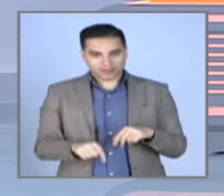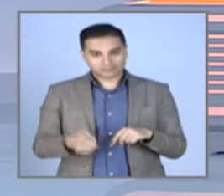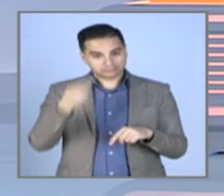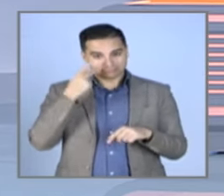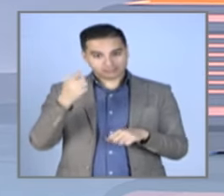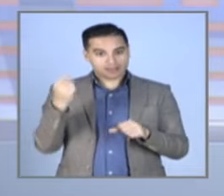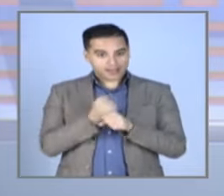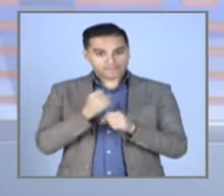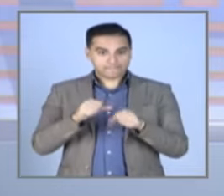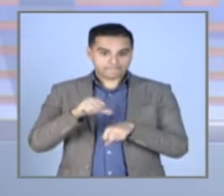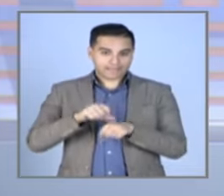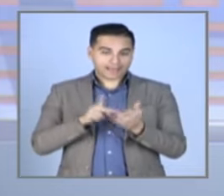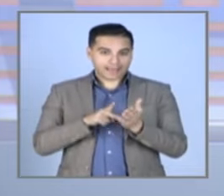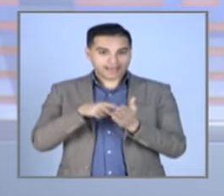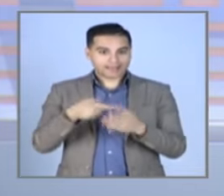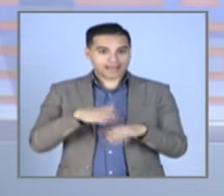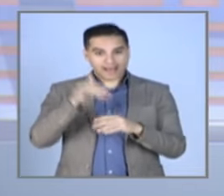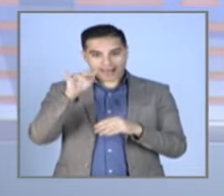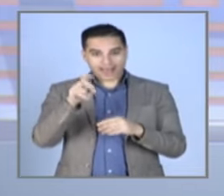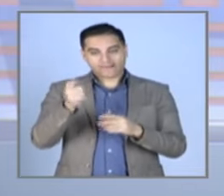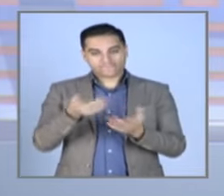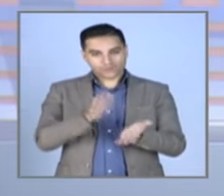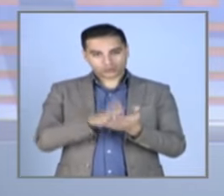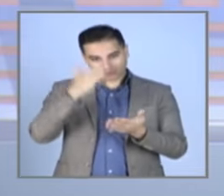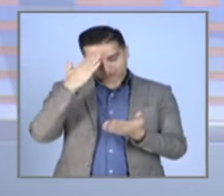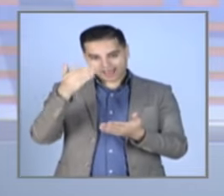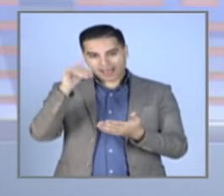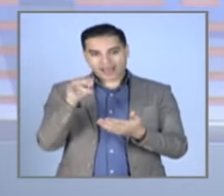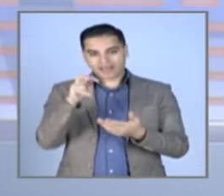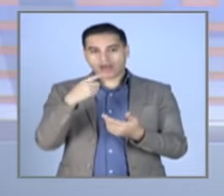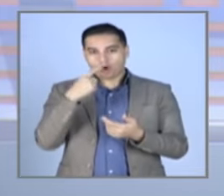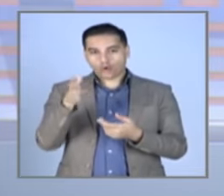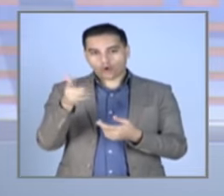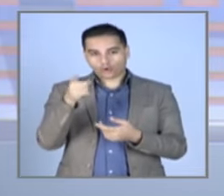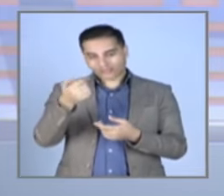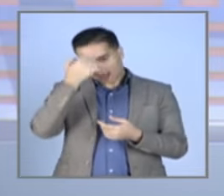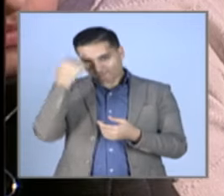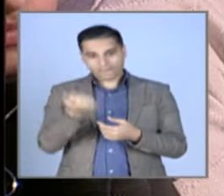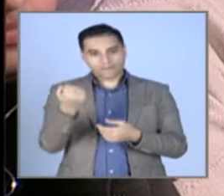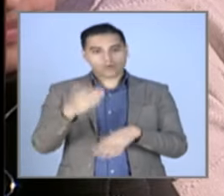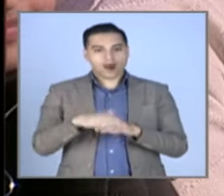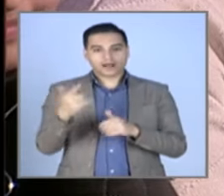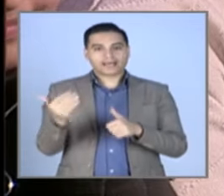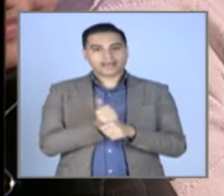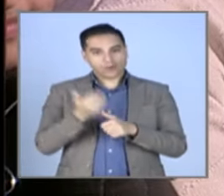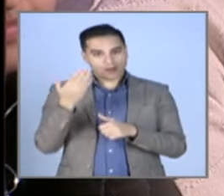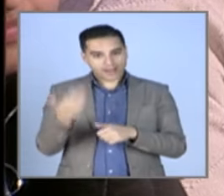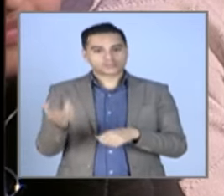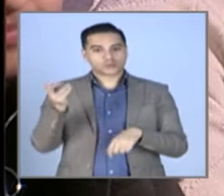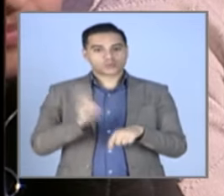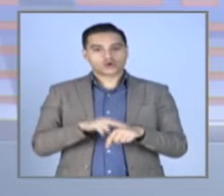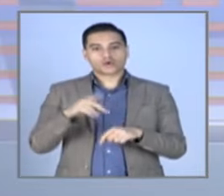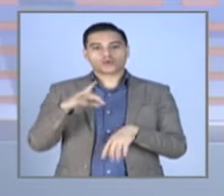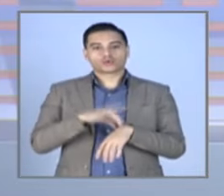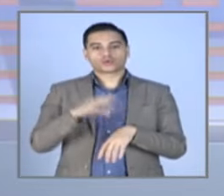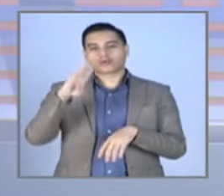خدت مكان آية. أولاً فرصة إن احنا نقول لآية أختك ألف مبروك الجواز، هي والدكتور